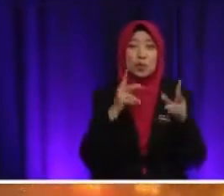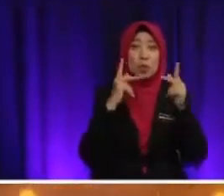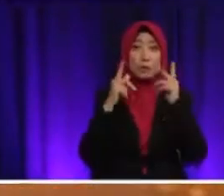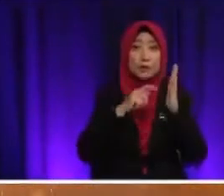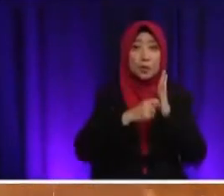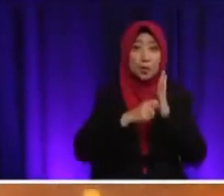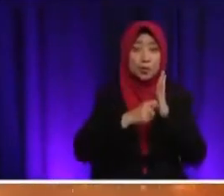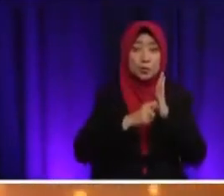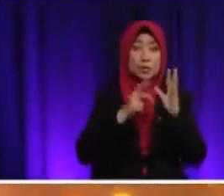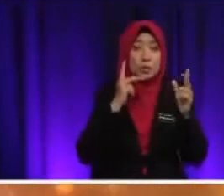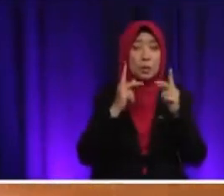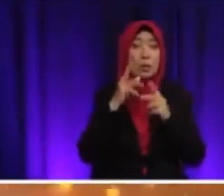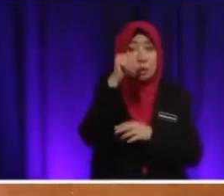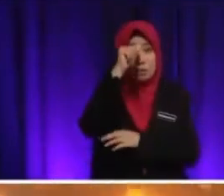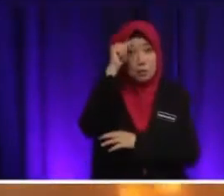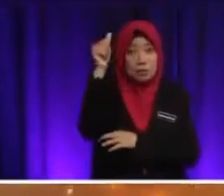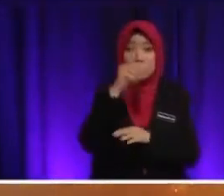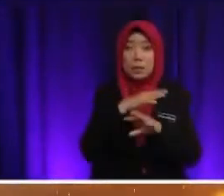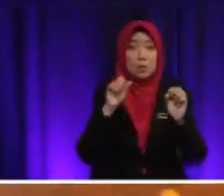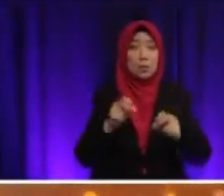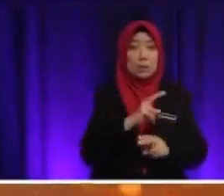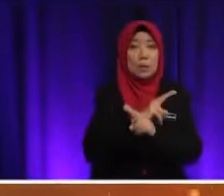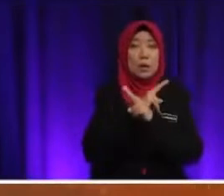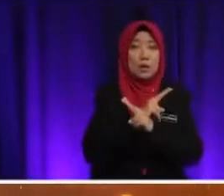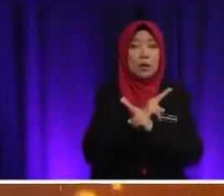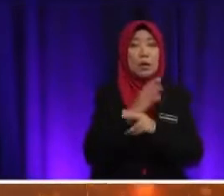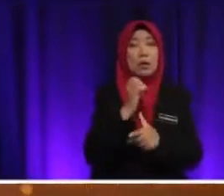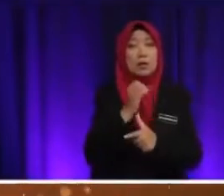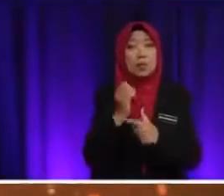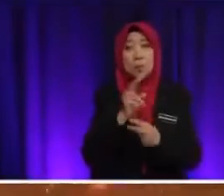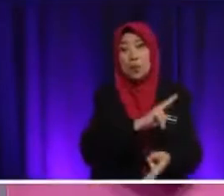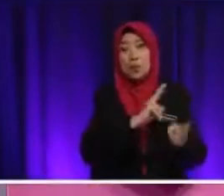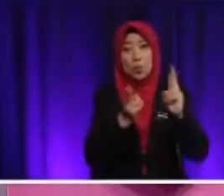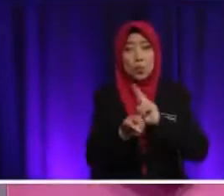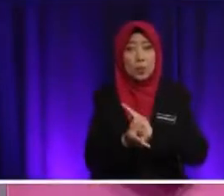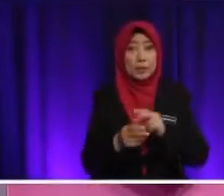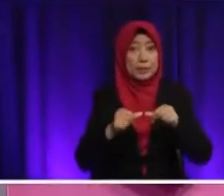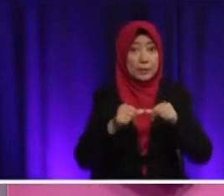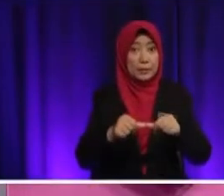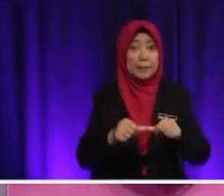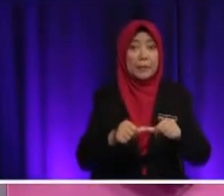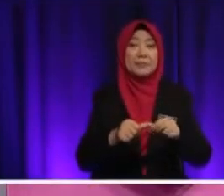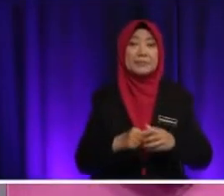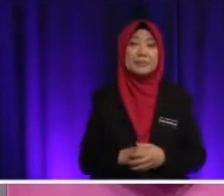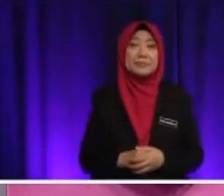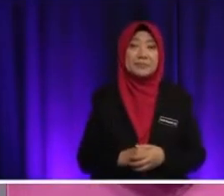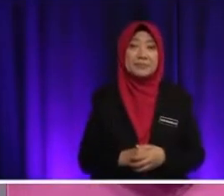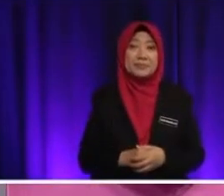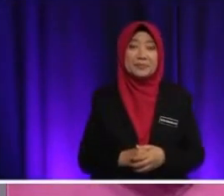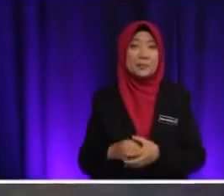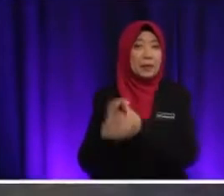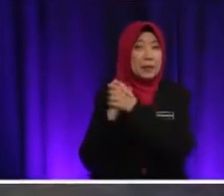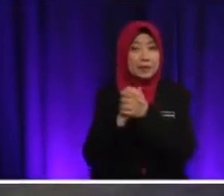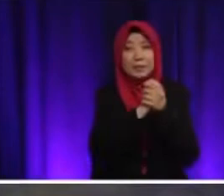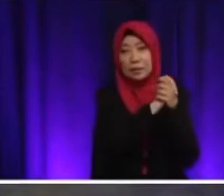Taala dan tiada siapa yang boleh menghalang atau mengubah ketetapan tersebut. Ya. Yeah. Okey, tahniah